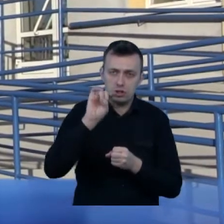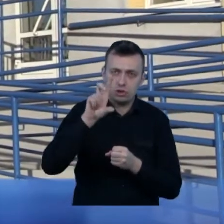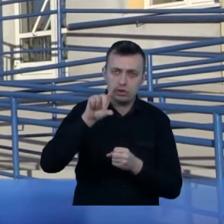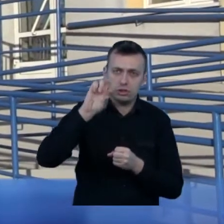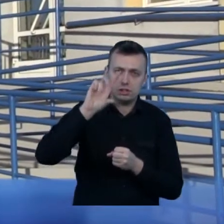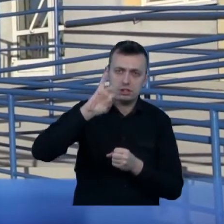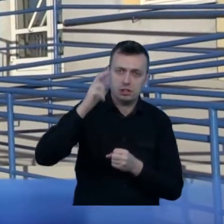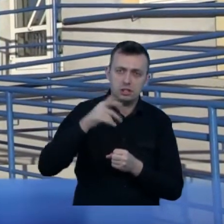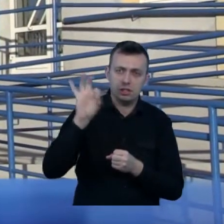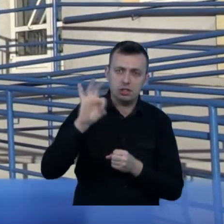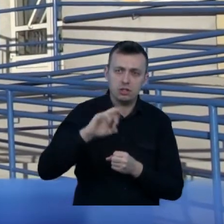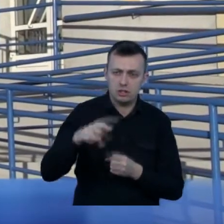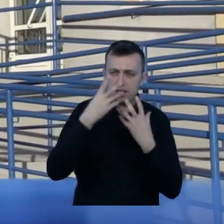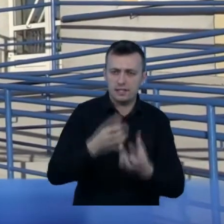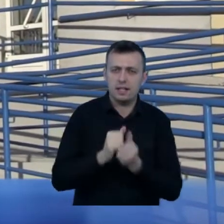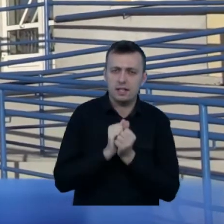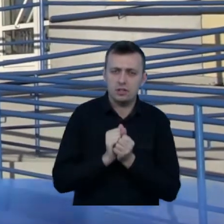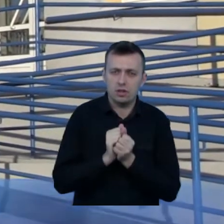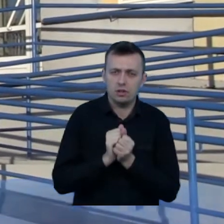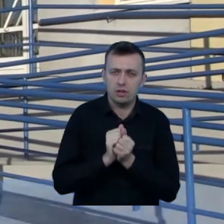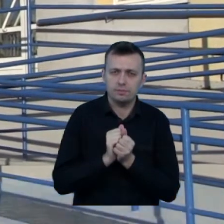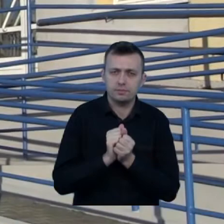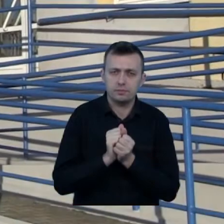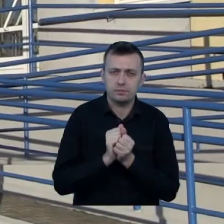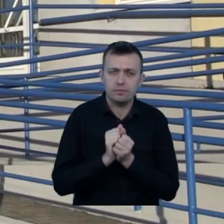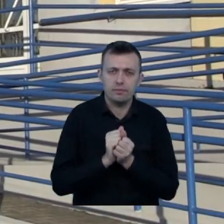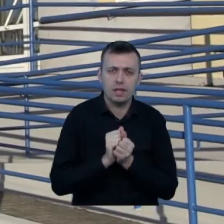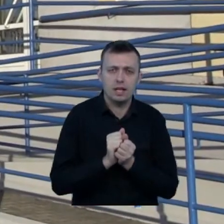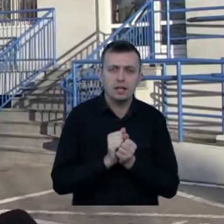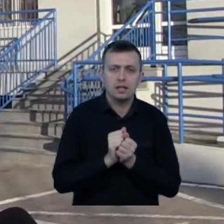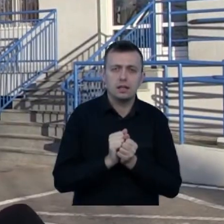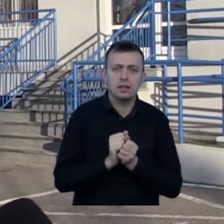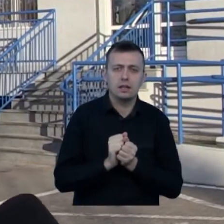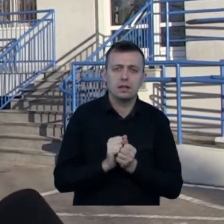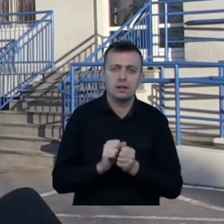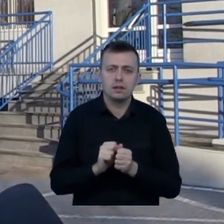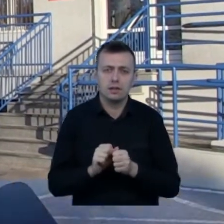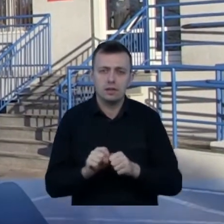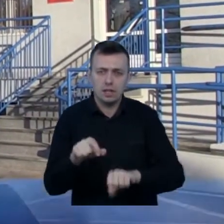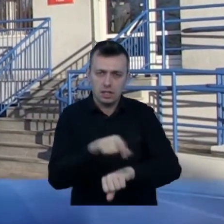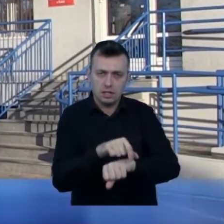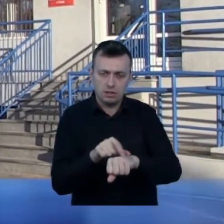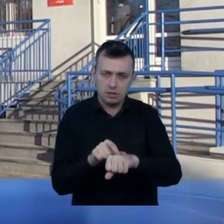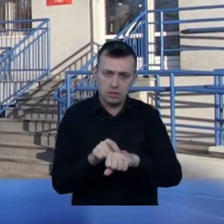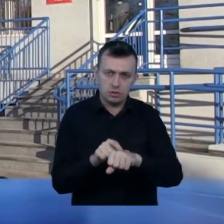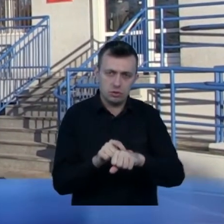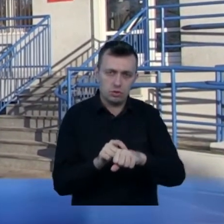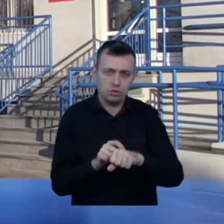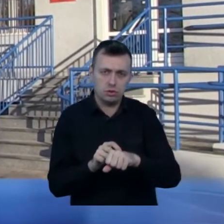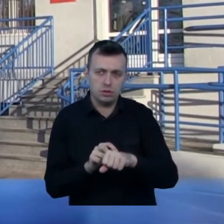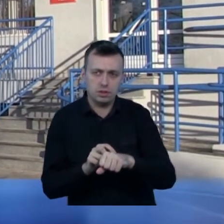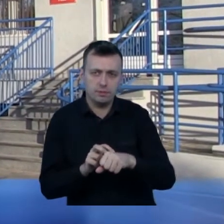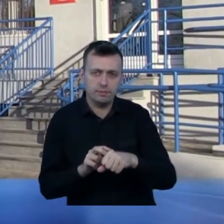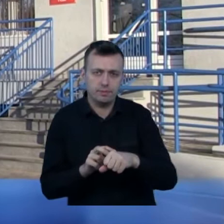okoliczności śmierci 3 mężczyzn z Rzechlina. Ich zwłoki znaleziono w środę w jednej z kamienic. Wczoraj około godziny 11.55